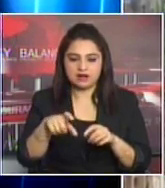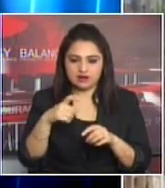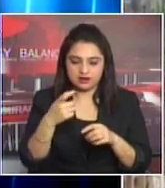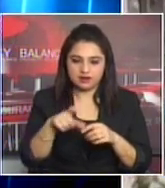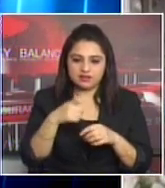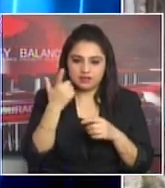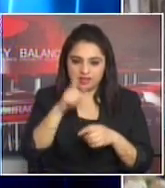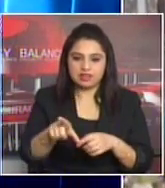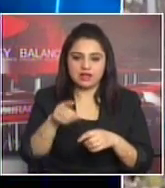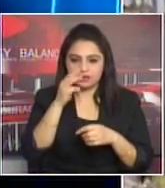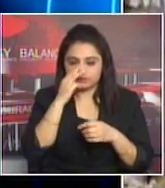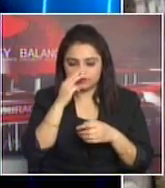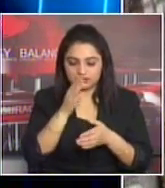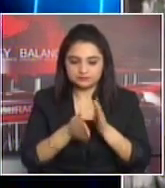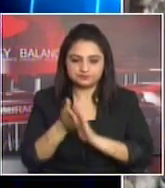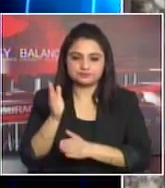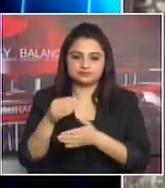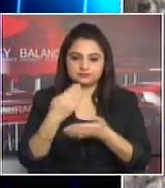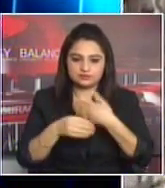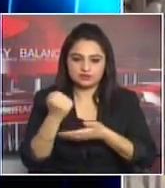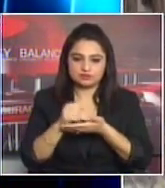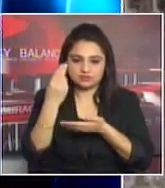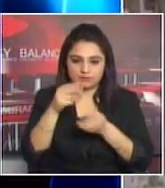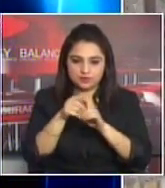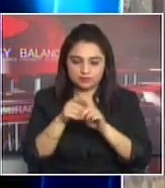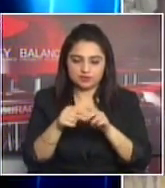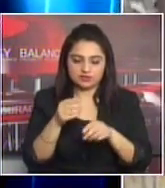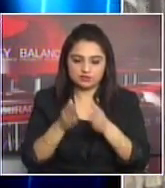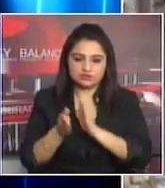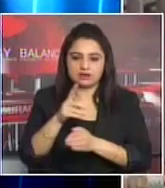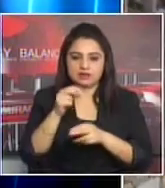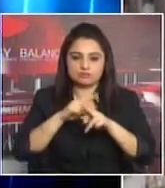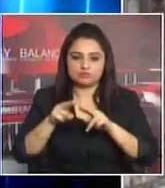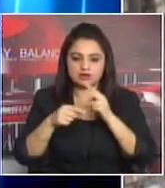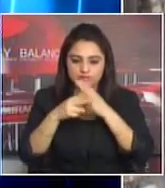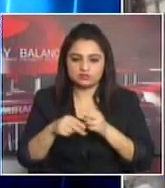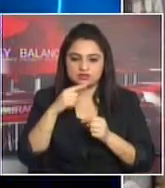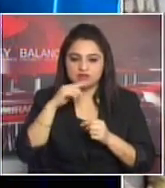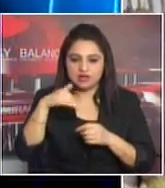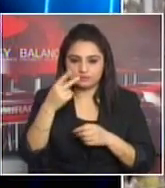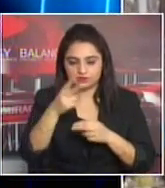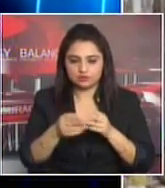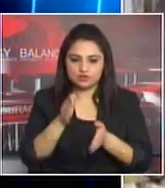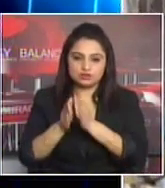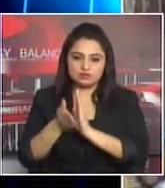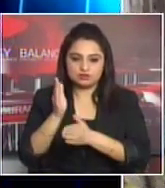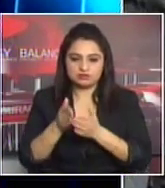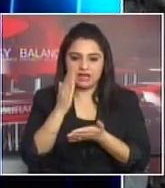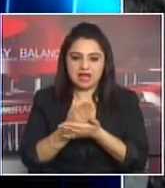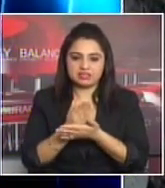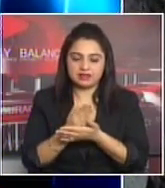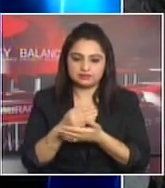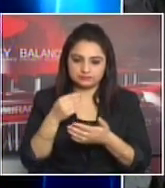38,50,818 रुपियाँमा योजना सम्झौता भए पनि योजनाका लागि पुरा बजेट नभएपछि अहिले उक्त योजना अत्कल्चो बनेको